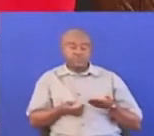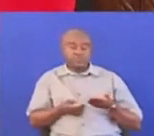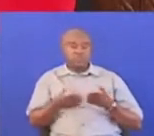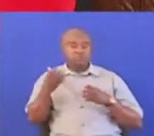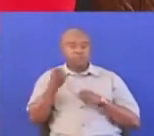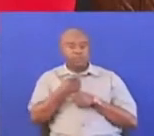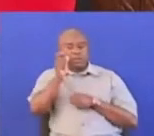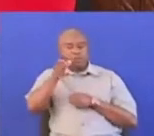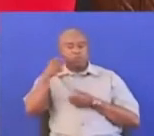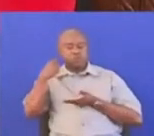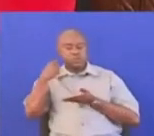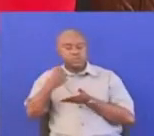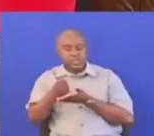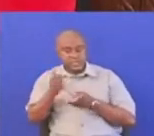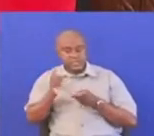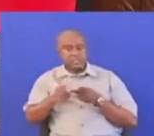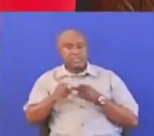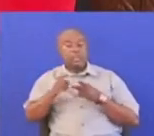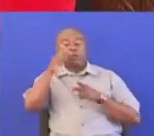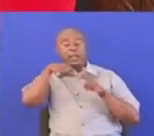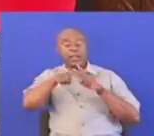kupata wawekezaji wakaja